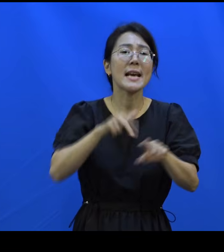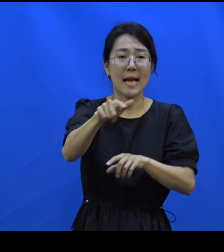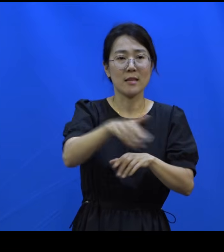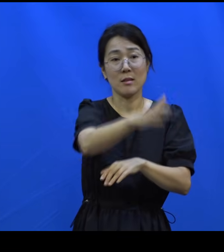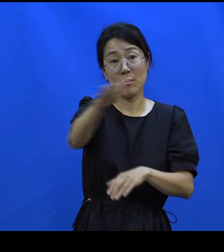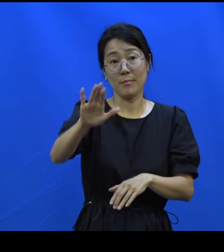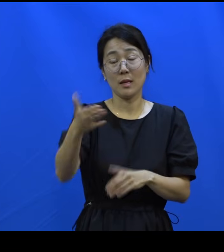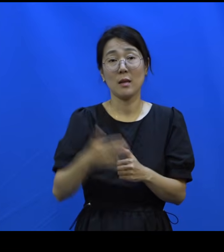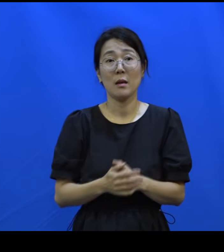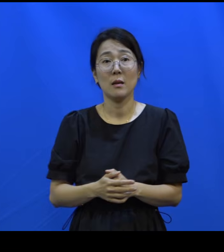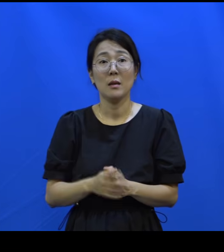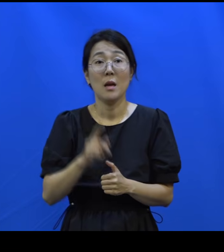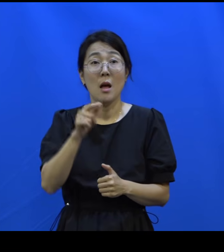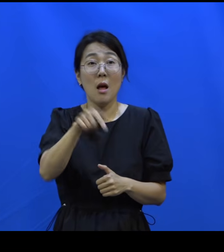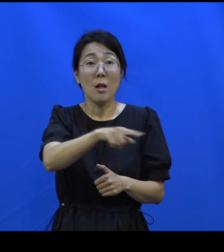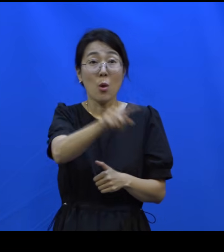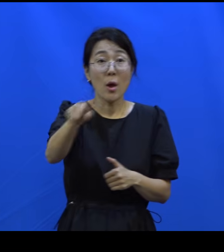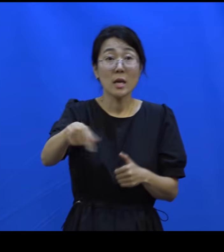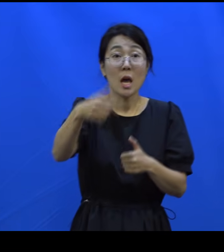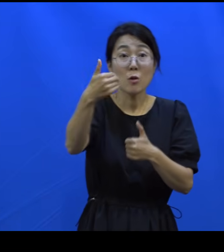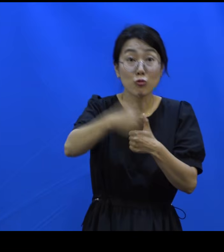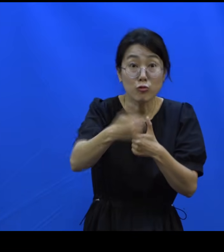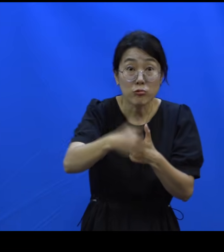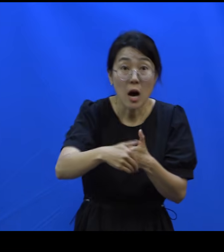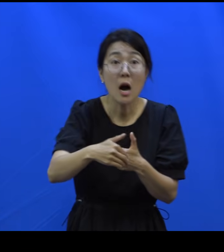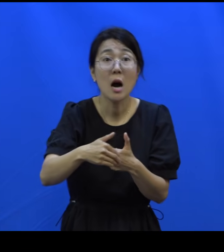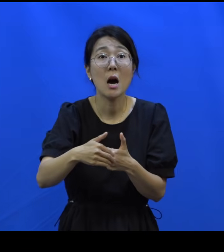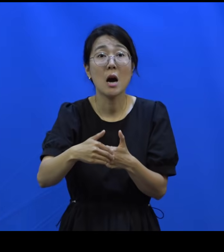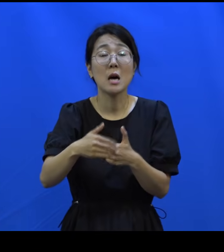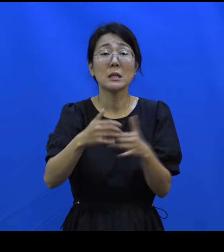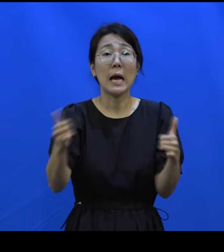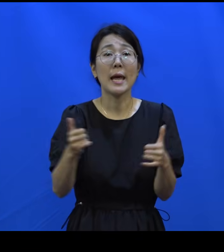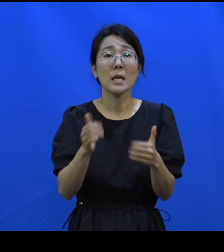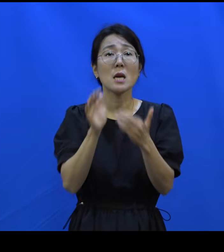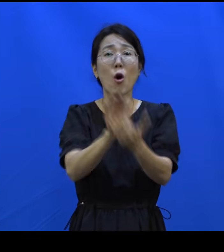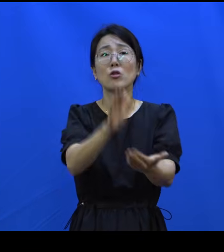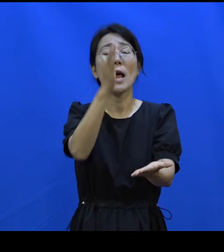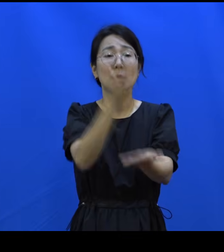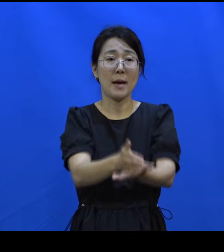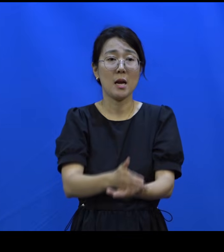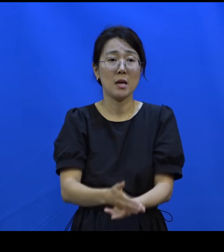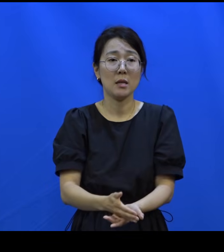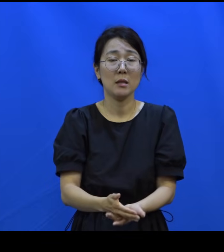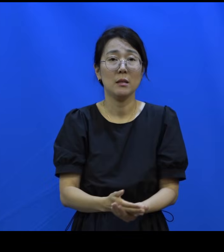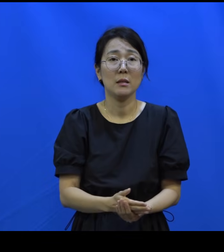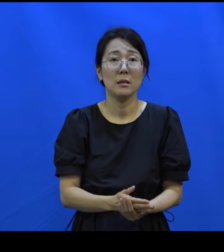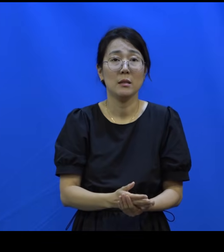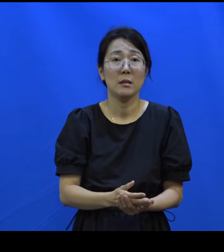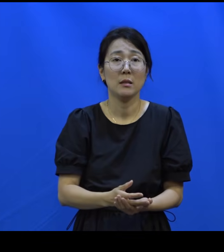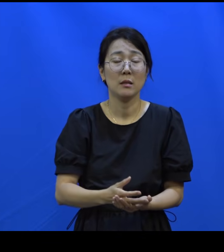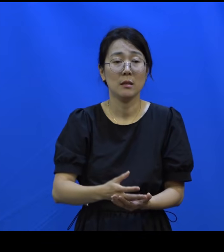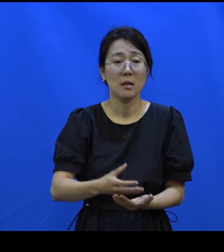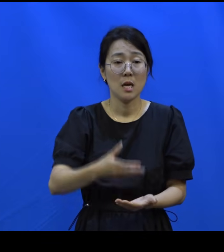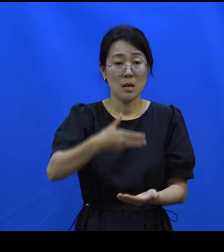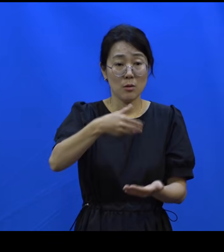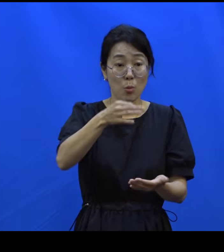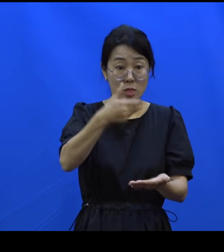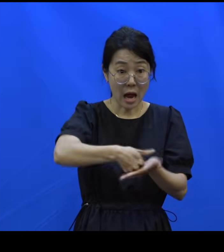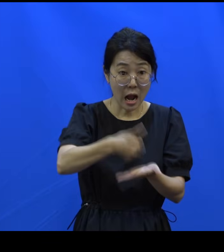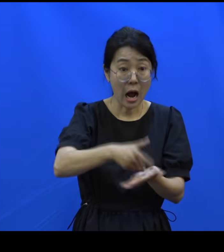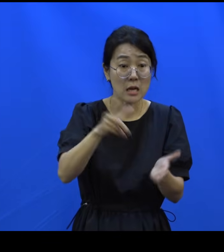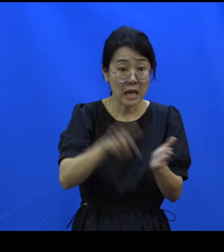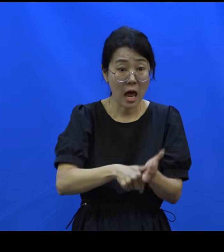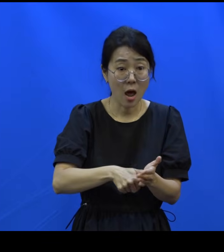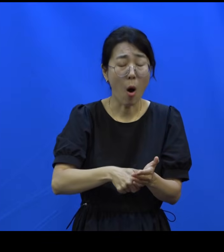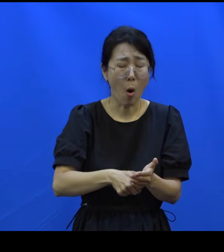내게 꾸고자 하는 자에게 거절하지 말라. 누군가 나에게 꾸어달라고 하는 자에게 거절하지 말고 무조건 주라는 거예요. 물론 무분별하게 주라는 얘기 아니에요.